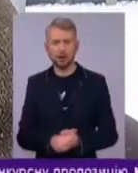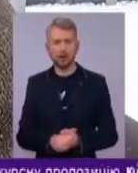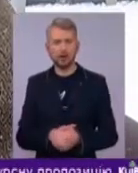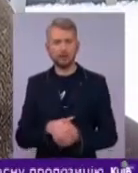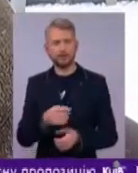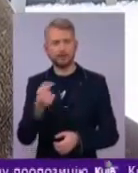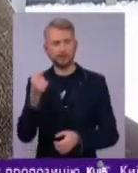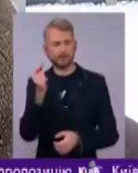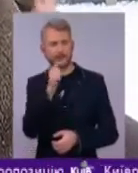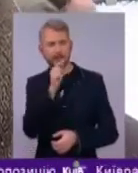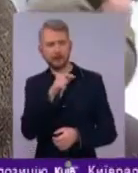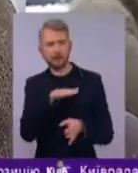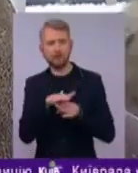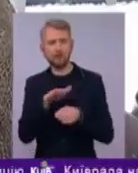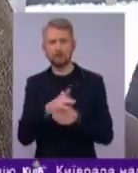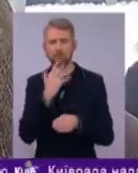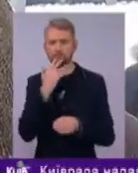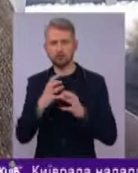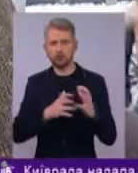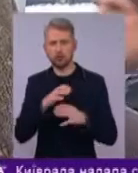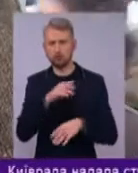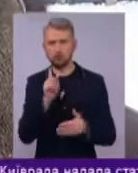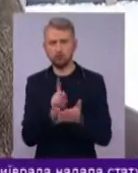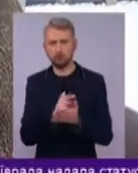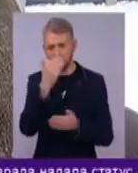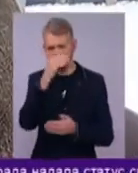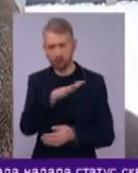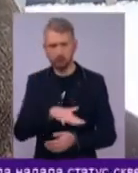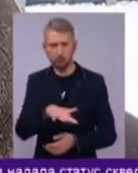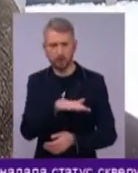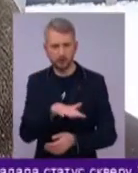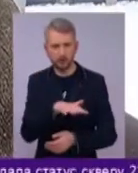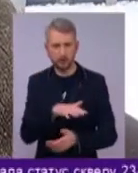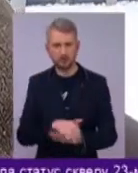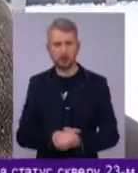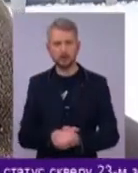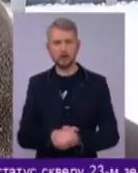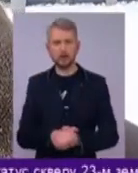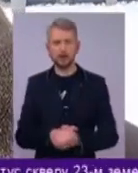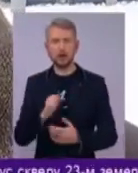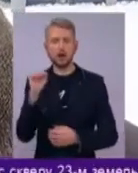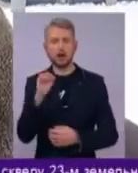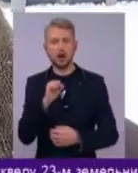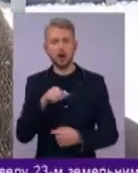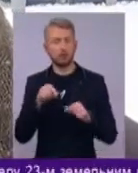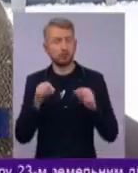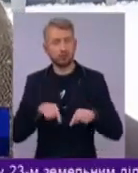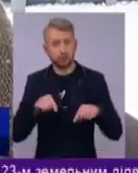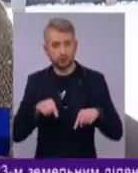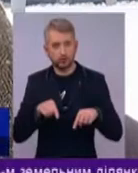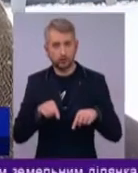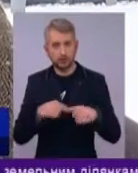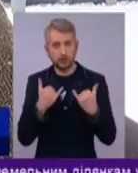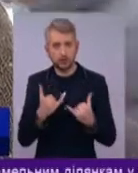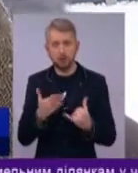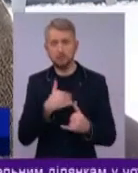знаєте, виконували інтернаціональний долг на чужій державі, території держави. А тут зараз